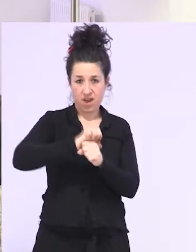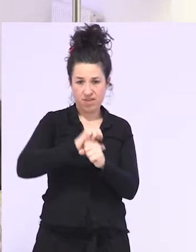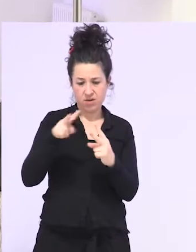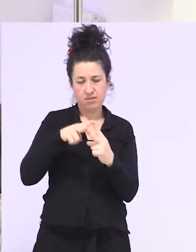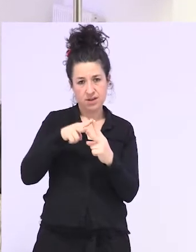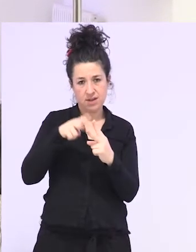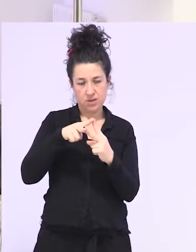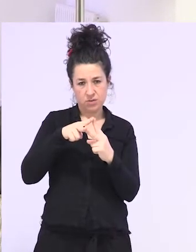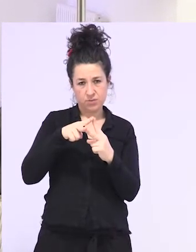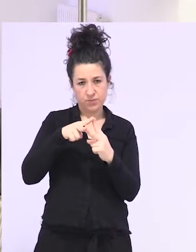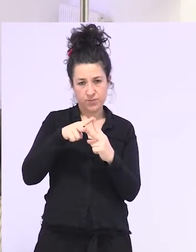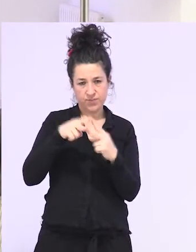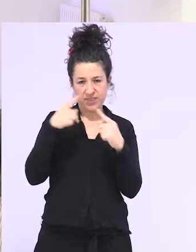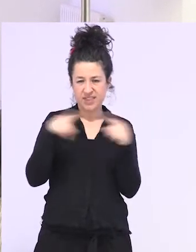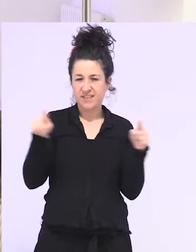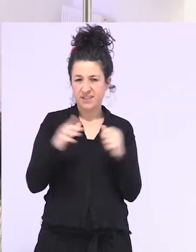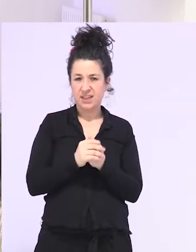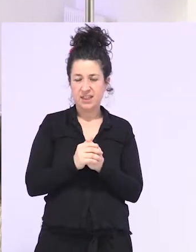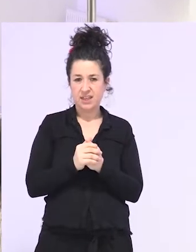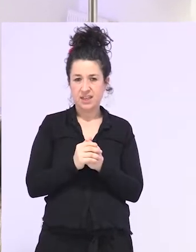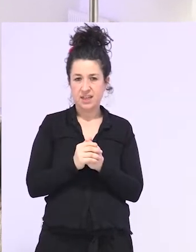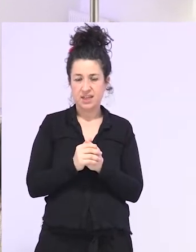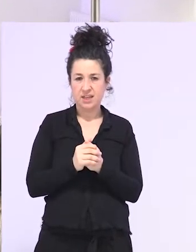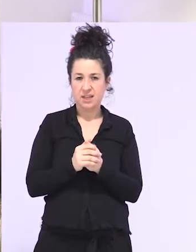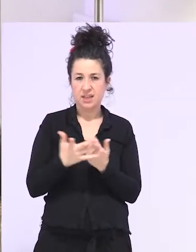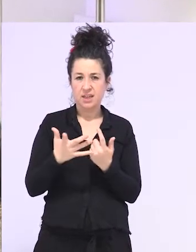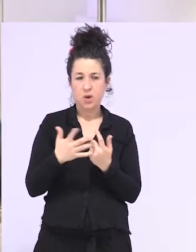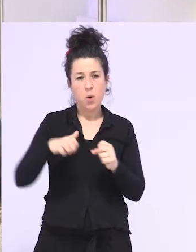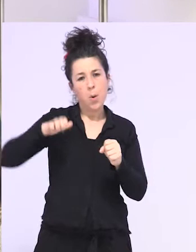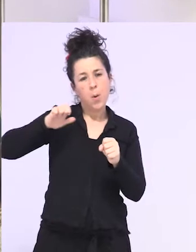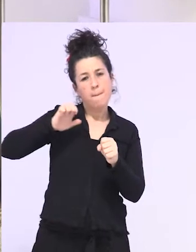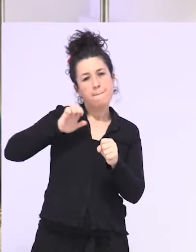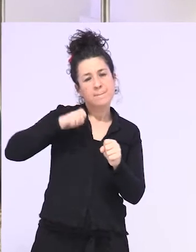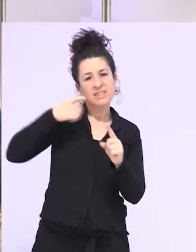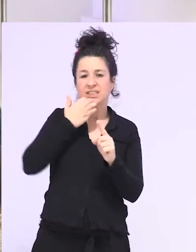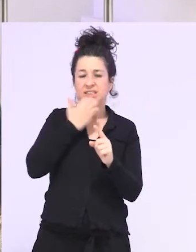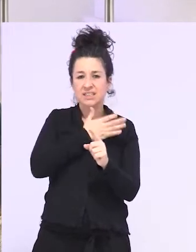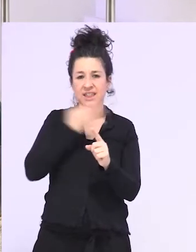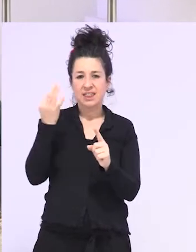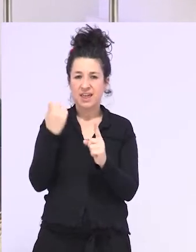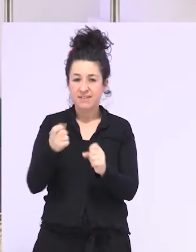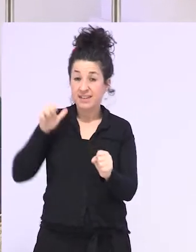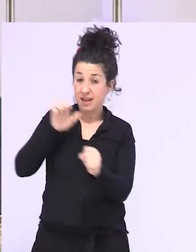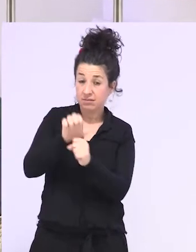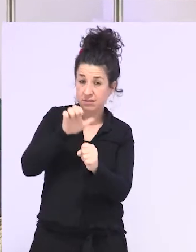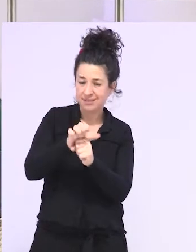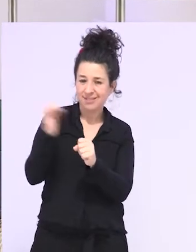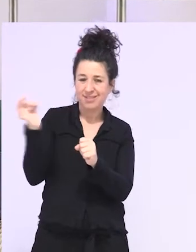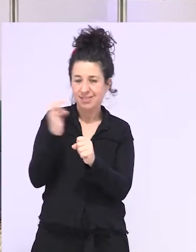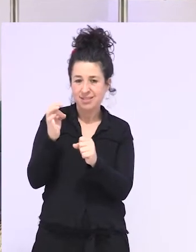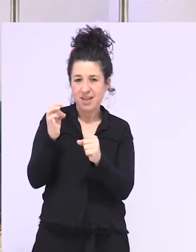arteko desberdintasuna legearen arabera eta teorian bortxaketa izateko nolabait indarkeria,